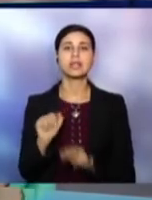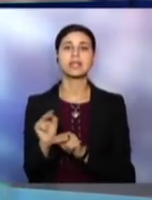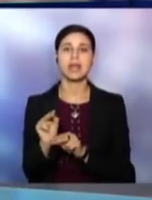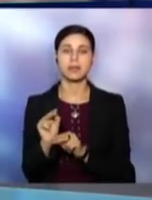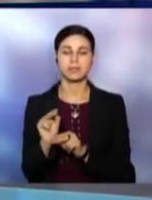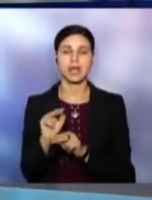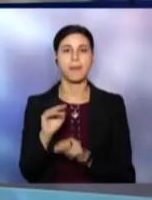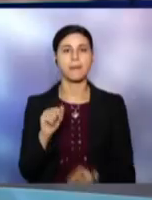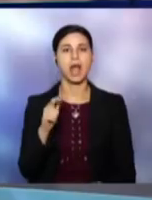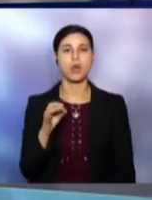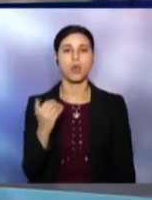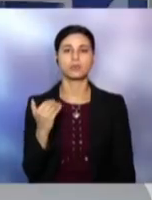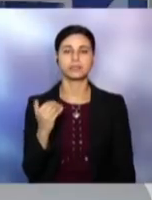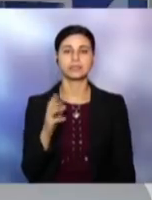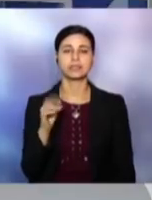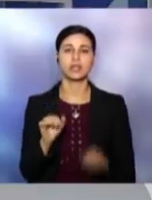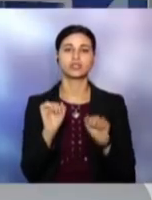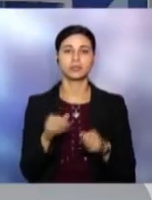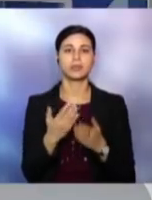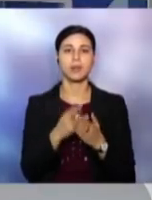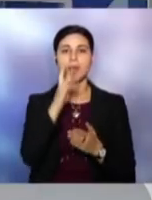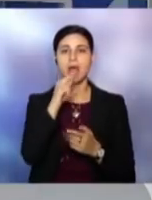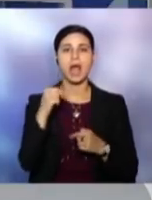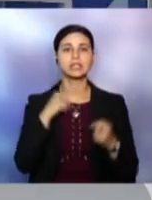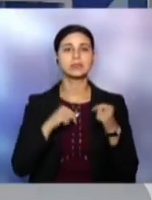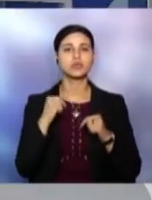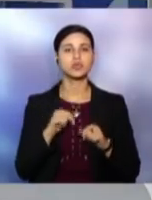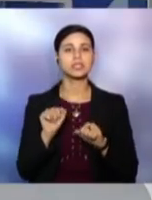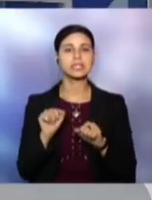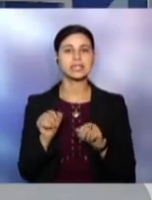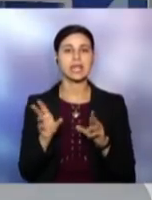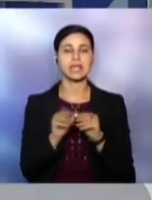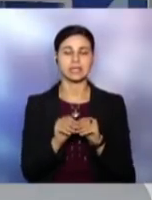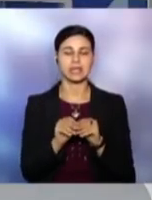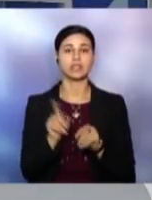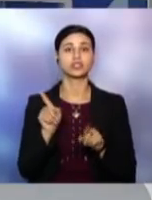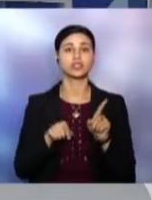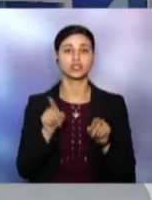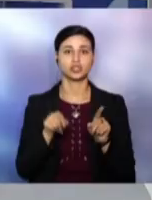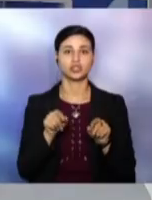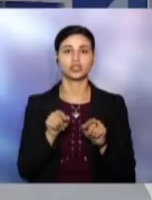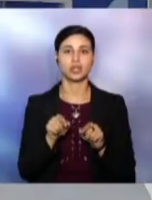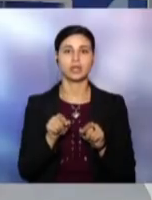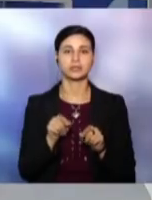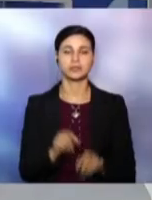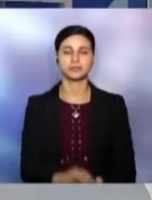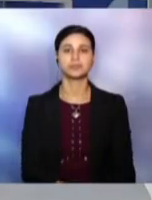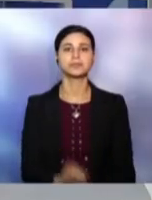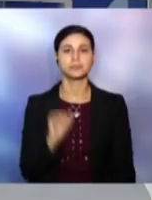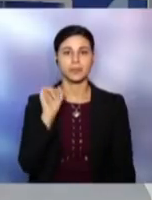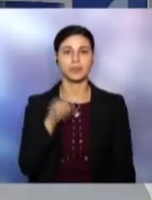და შეიძლება თუ არა დავნიშნოთ ის ანტიბიოტიკთან ერთად. ძალიან ხშირ შემთხვევაში სწორედ ანტიბიოტიკთან ერთადაც ინიშნება,